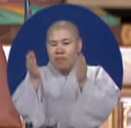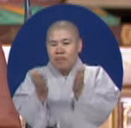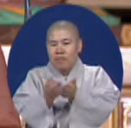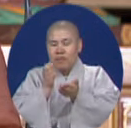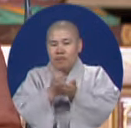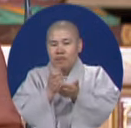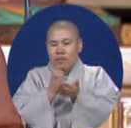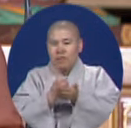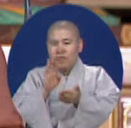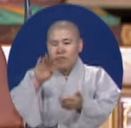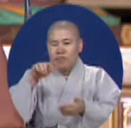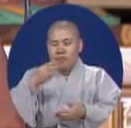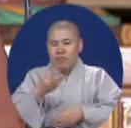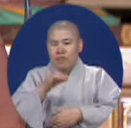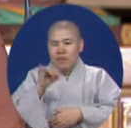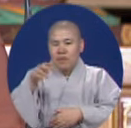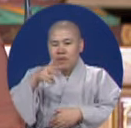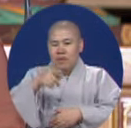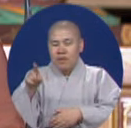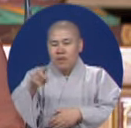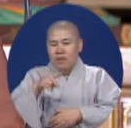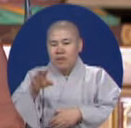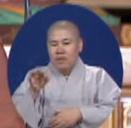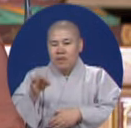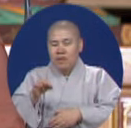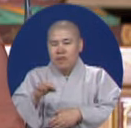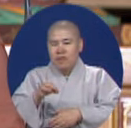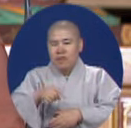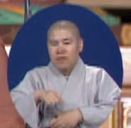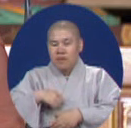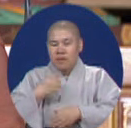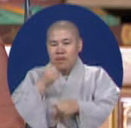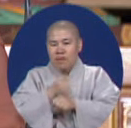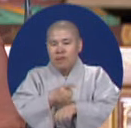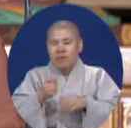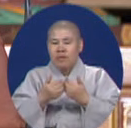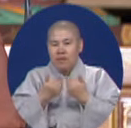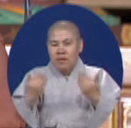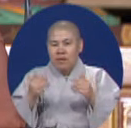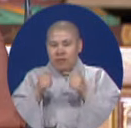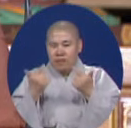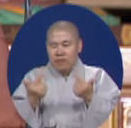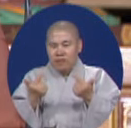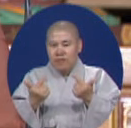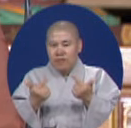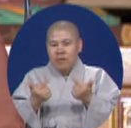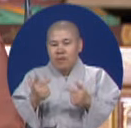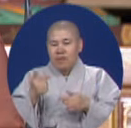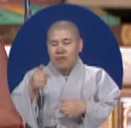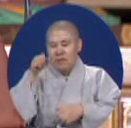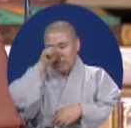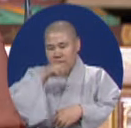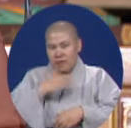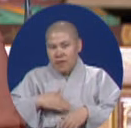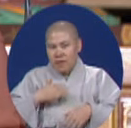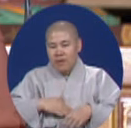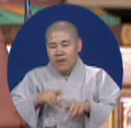일체만법이 불이자성이라 이 말이에요. 일체만법이 자성을 떠나지 않는다는 걸 그냥 한 게